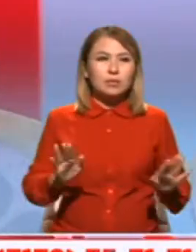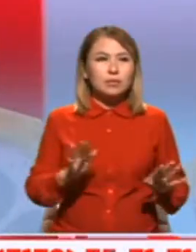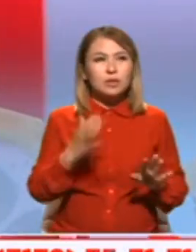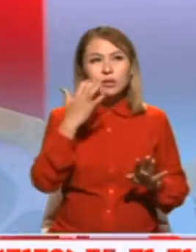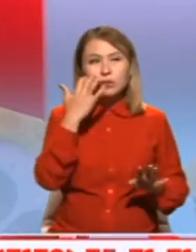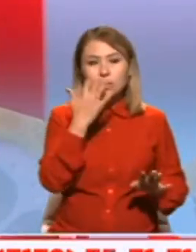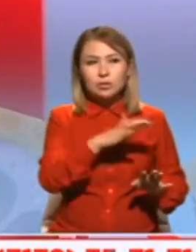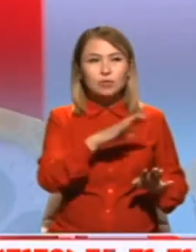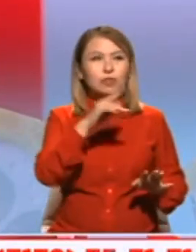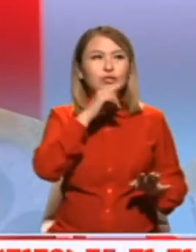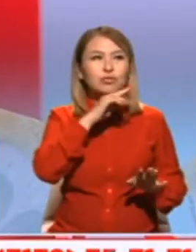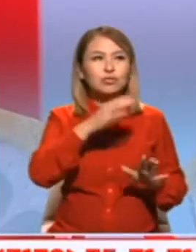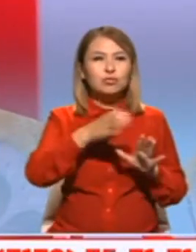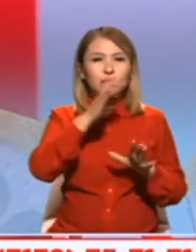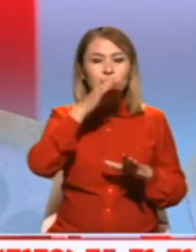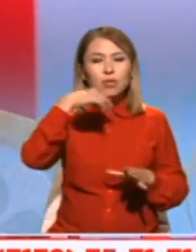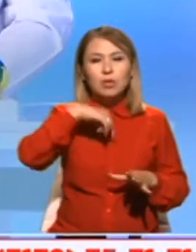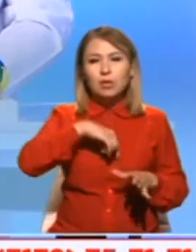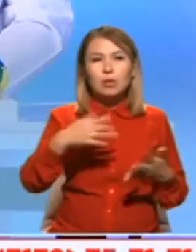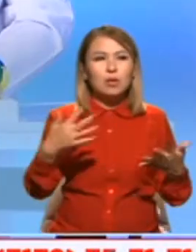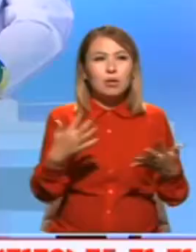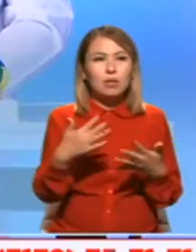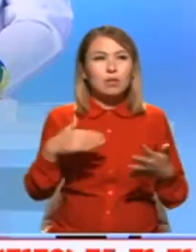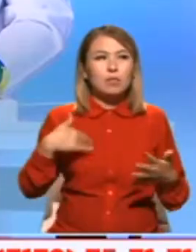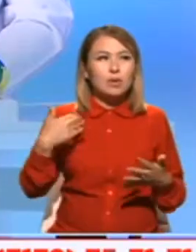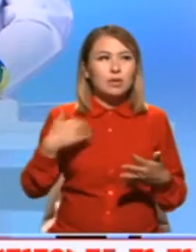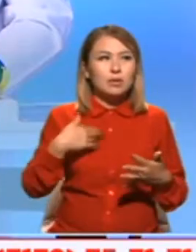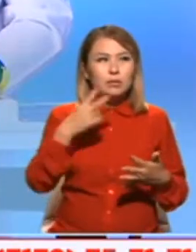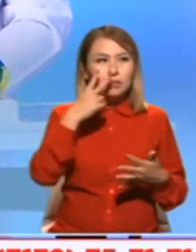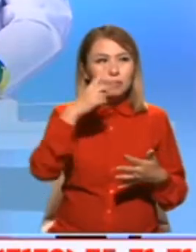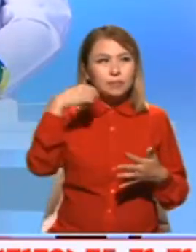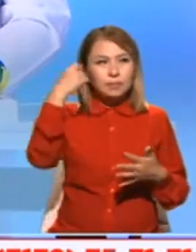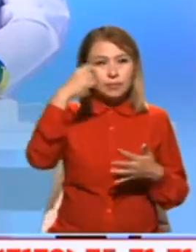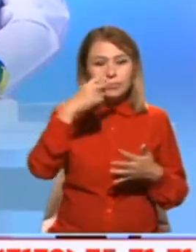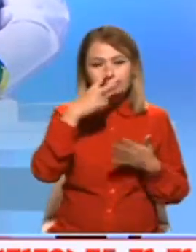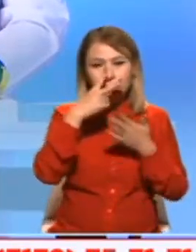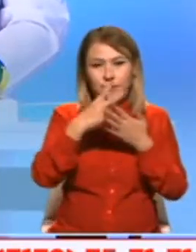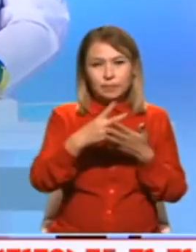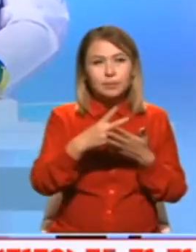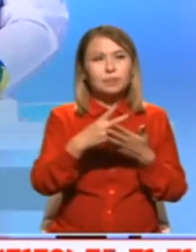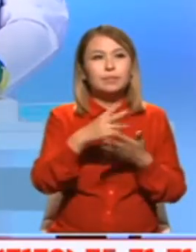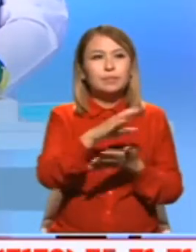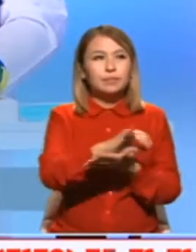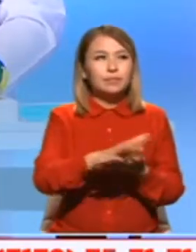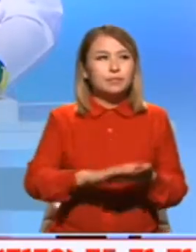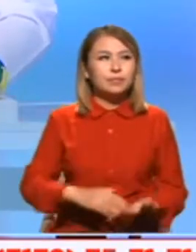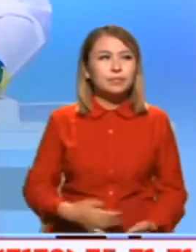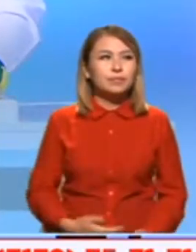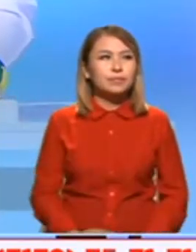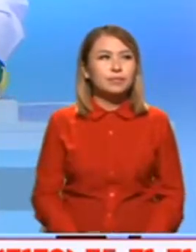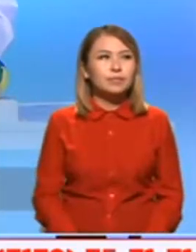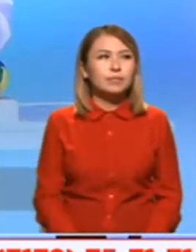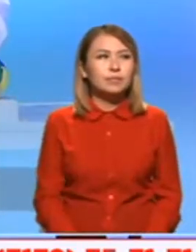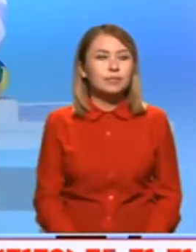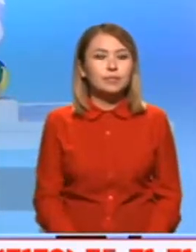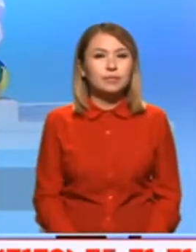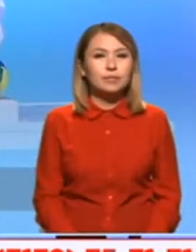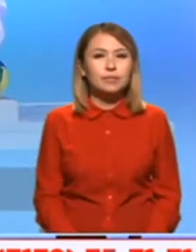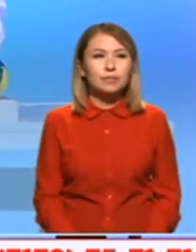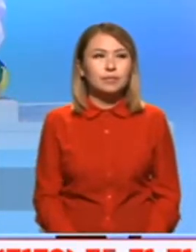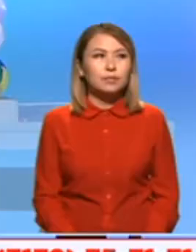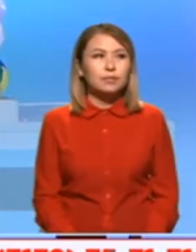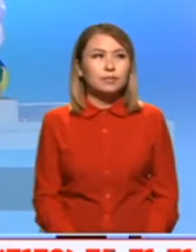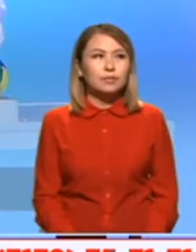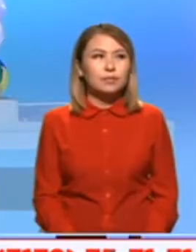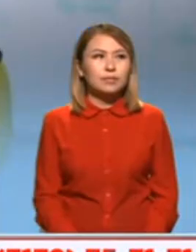ыссы шай ішкен ағзаға қалай әсер етеді? Қазір алдымен бейне материалға назар салайық, одан кейін дәрігерлерден анық қанығын білетін